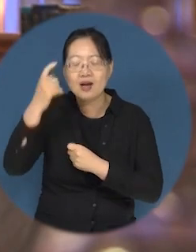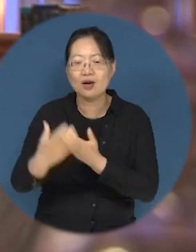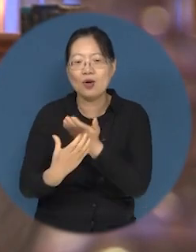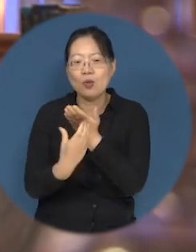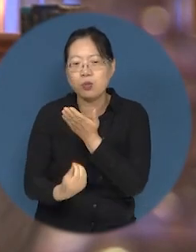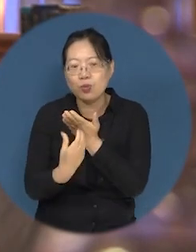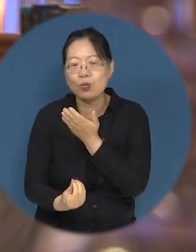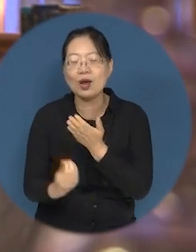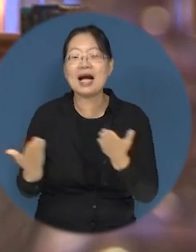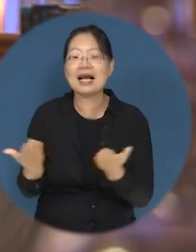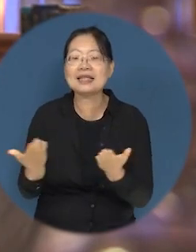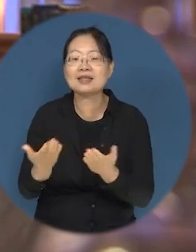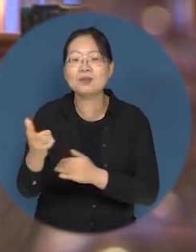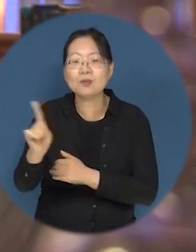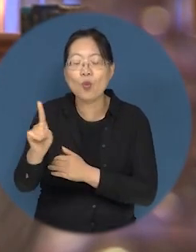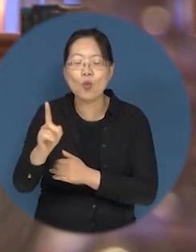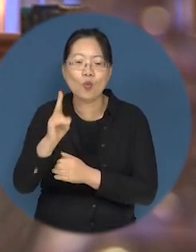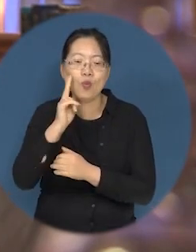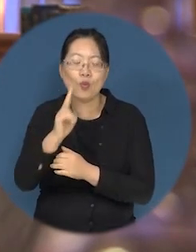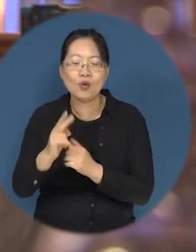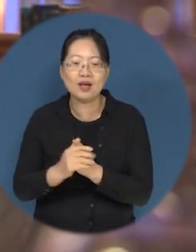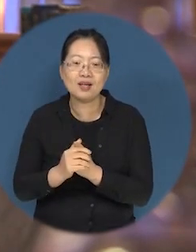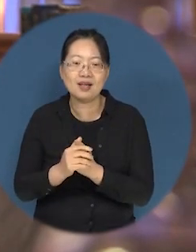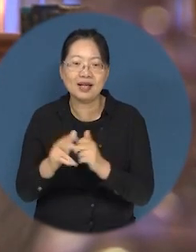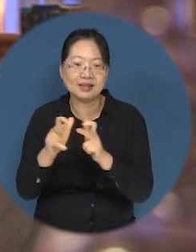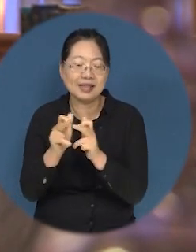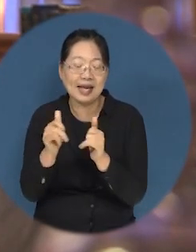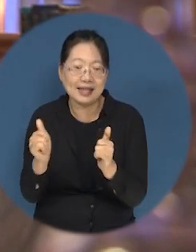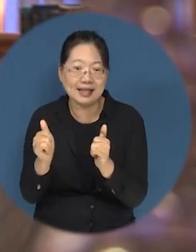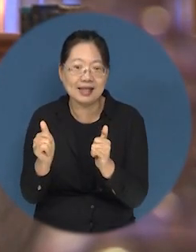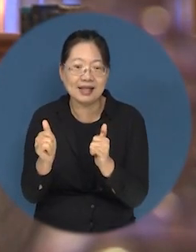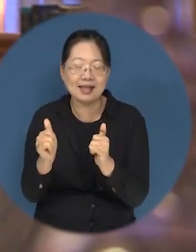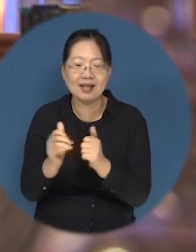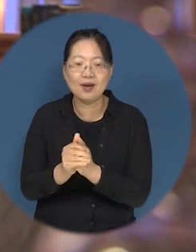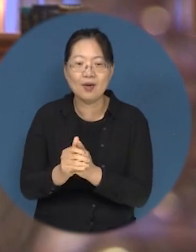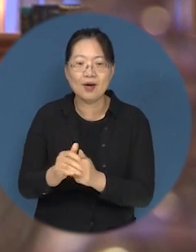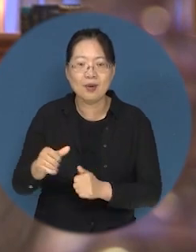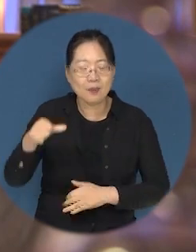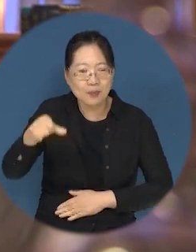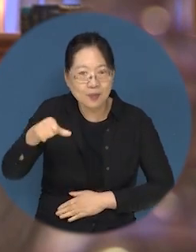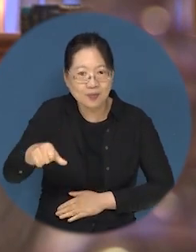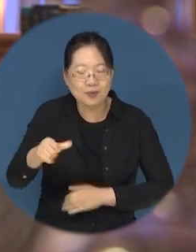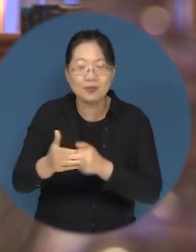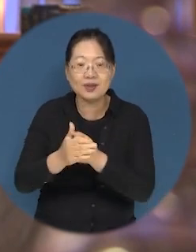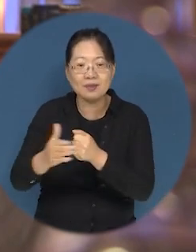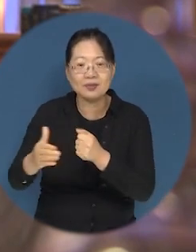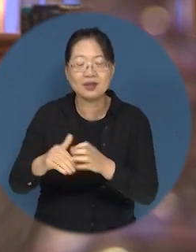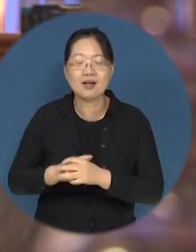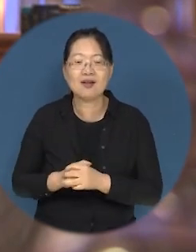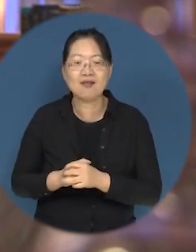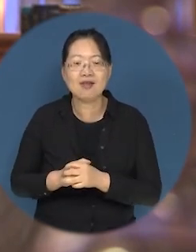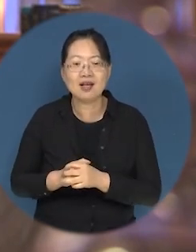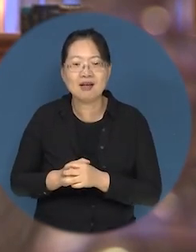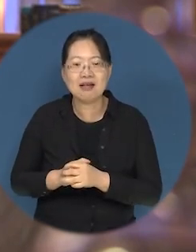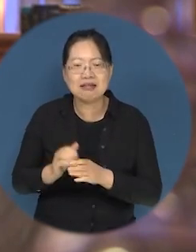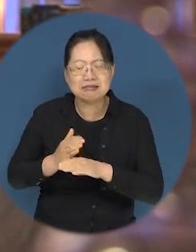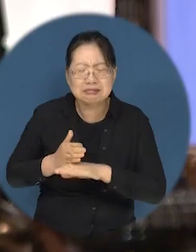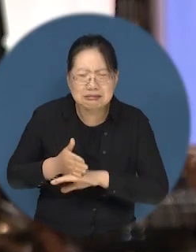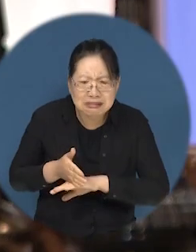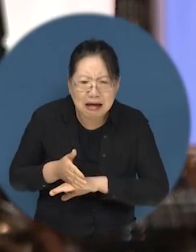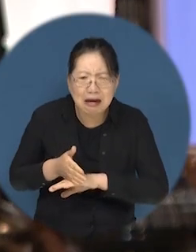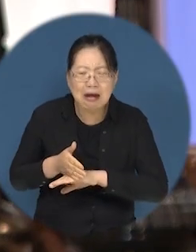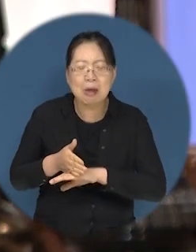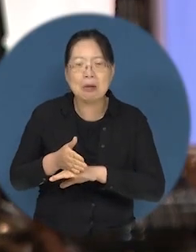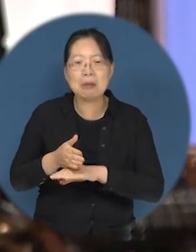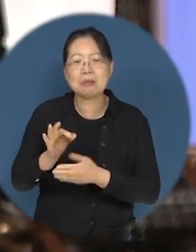복사라는 업무가 중증 그 장애인이 뭐 버튼을 누른다고 해서 뭐 느리게 나오거나